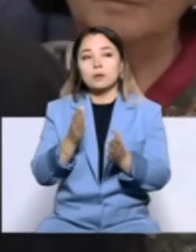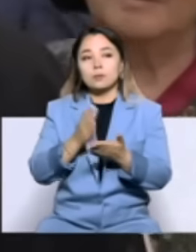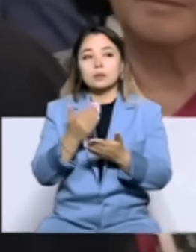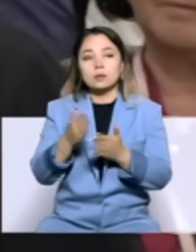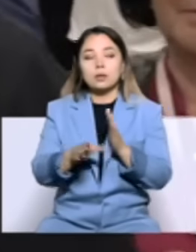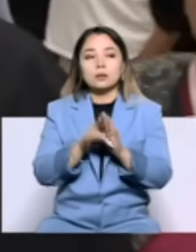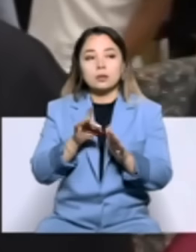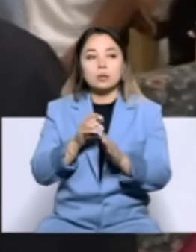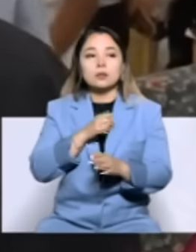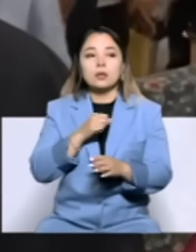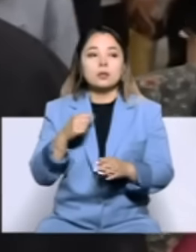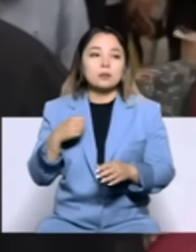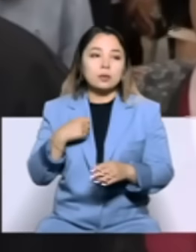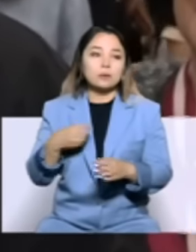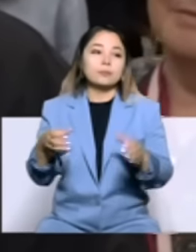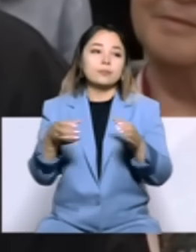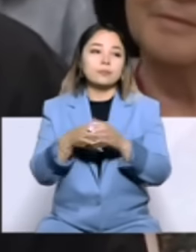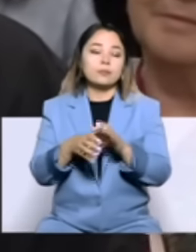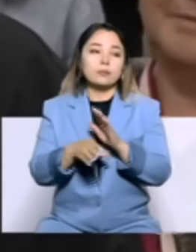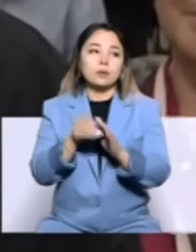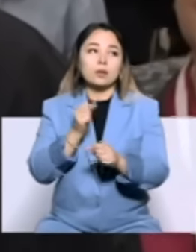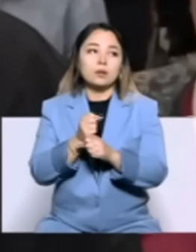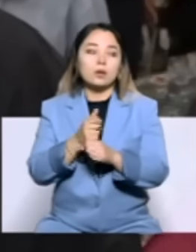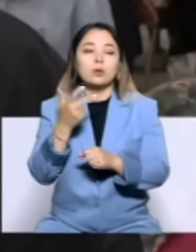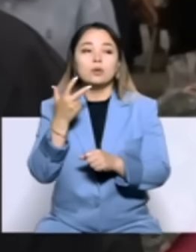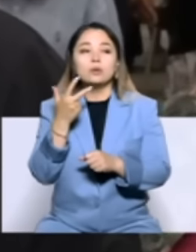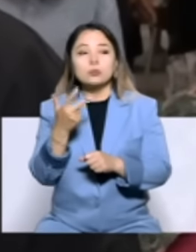іріктеуге өздерінің санағы бойынша